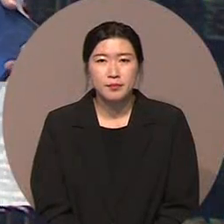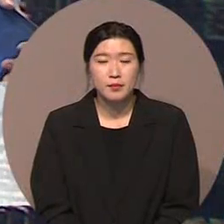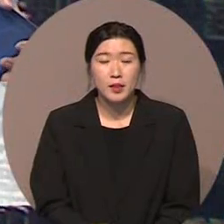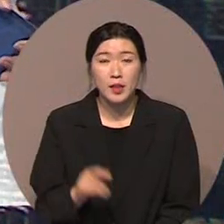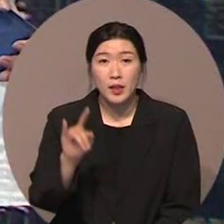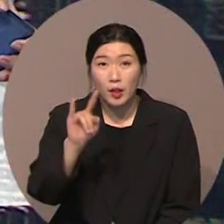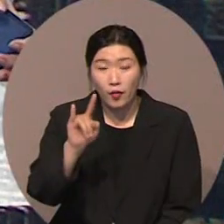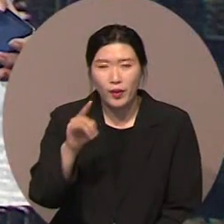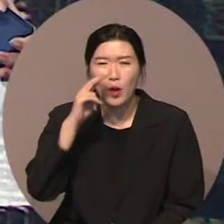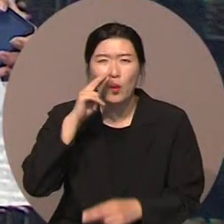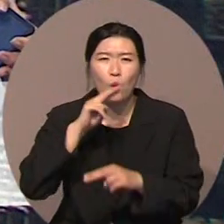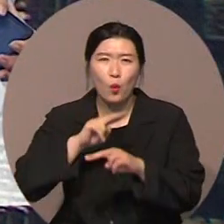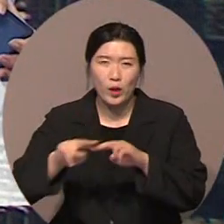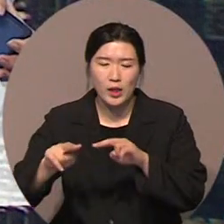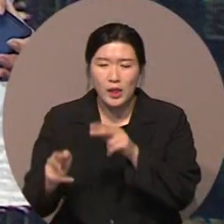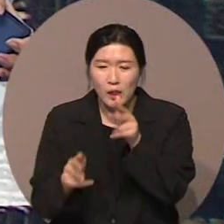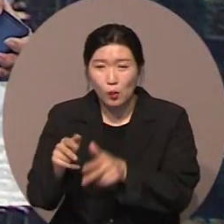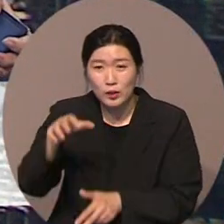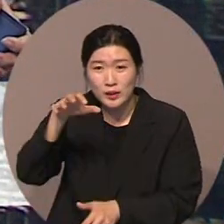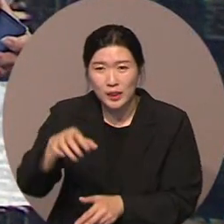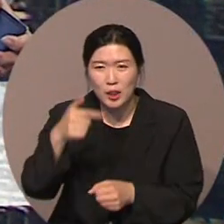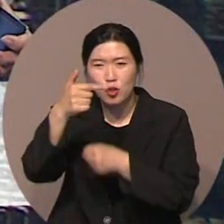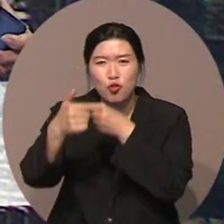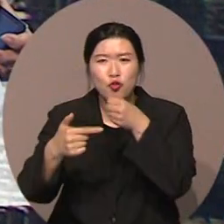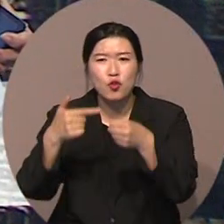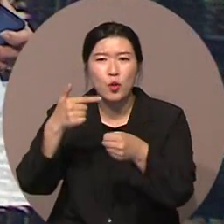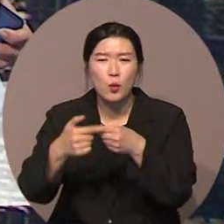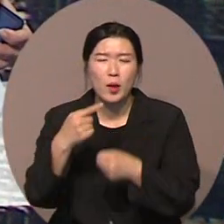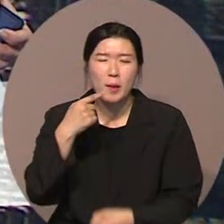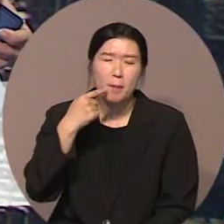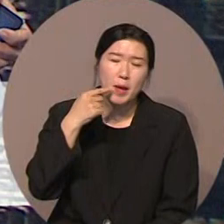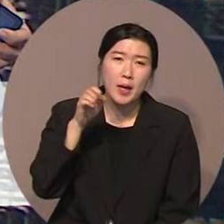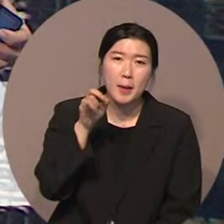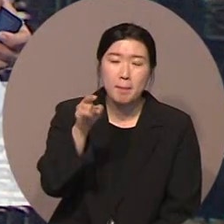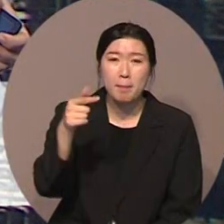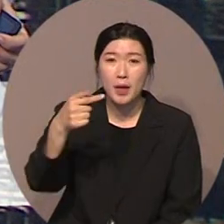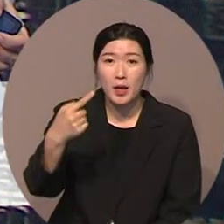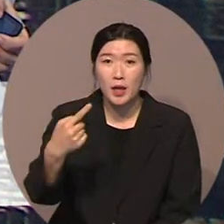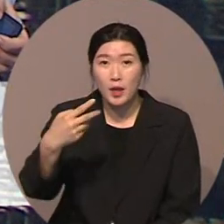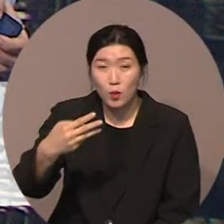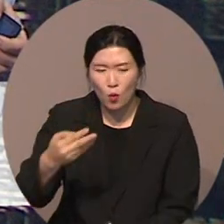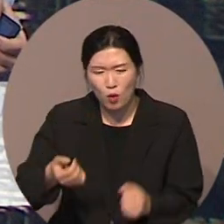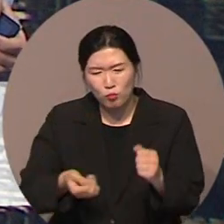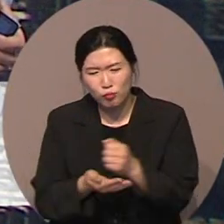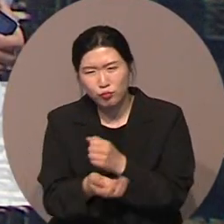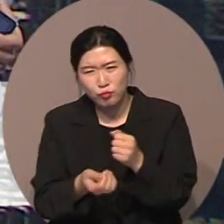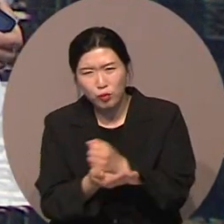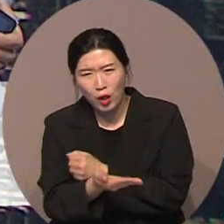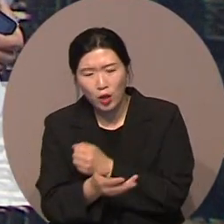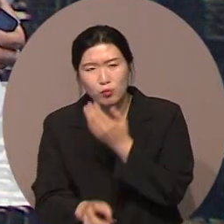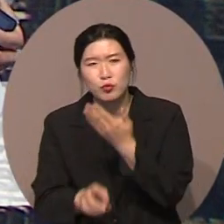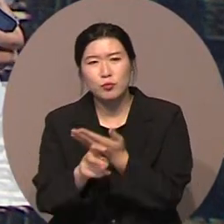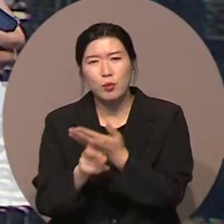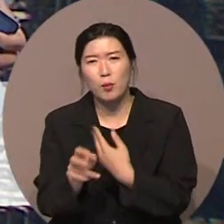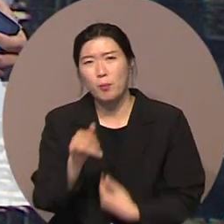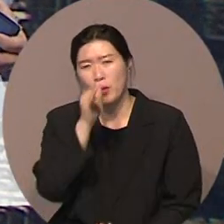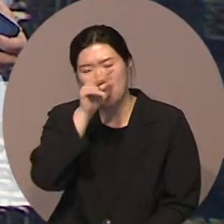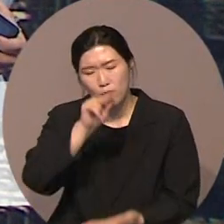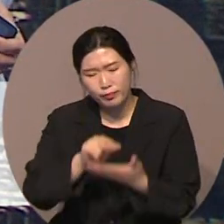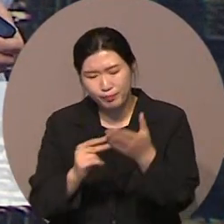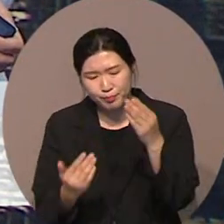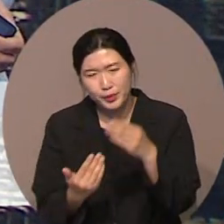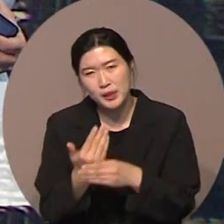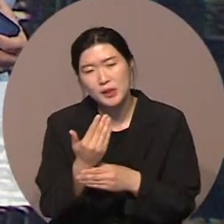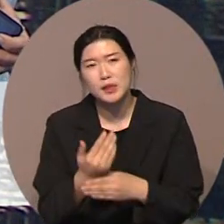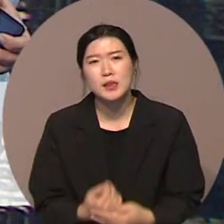현대 오일뱅크 대산 공장이 수년간 페놀이 포함된 폐수 수백만 톤을 불법 배출한 혐의로 기소되면서 파문이 확산하고